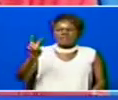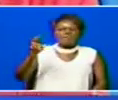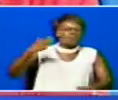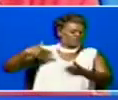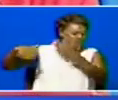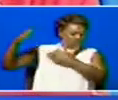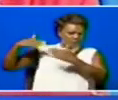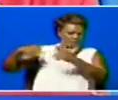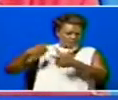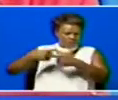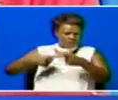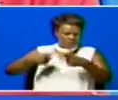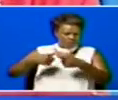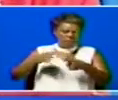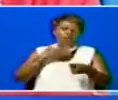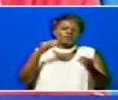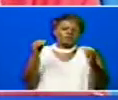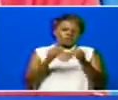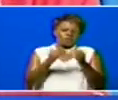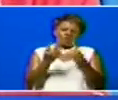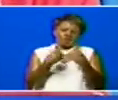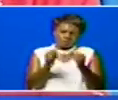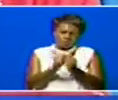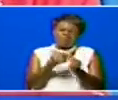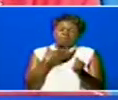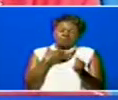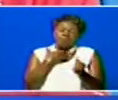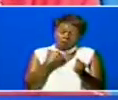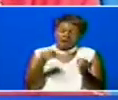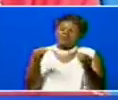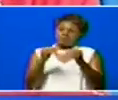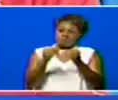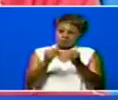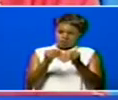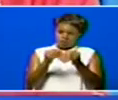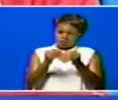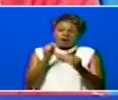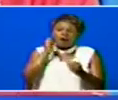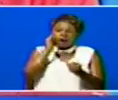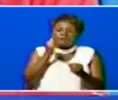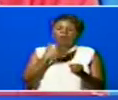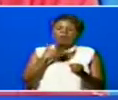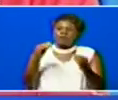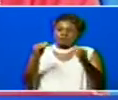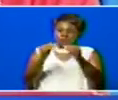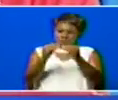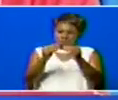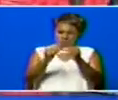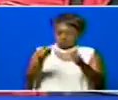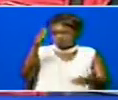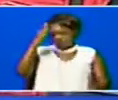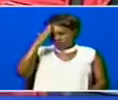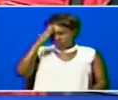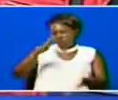sana. Miaka kama 20. Ungependa ukutane nao, uzungumze nao, umalize hii maneno? Ningependa kama huyo my aunt, ningependa nikutane na yeye. Unajua